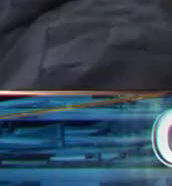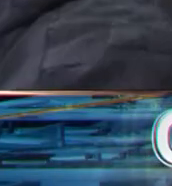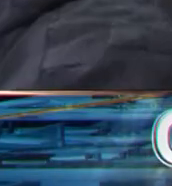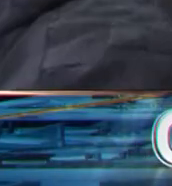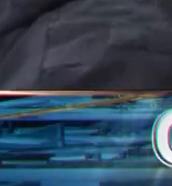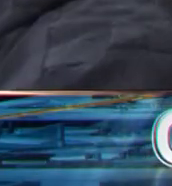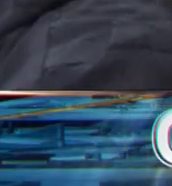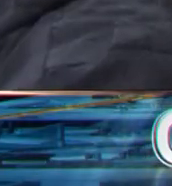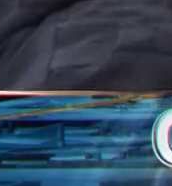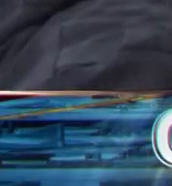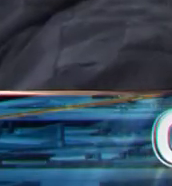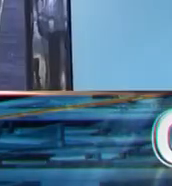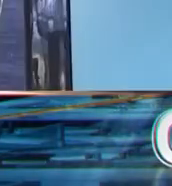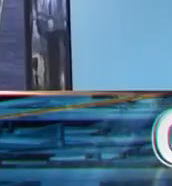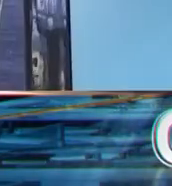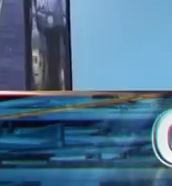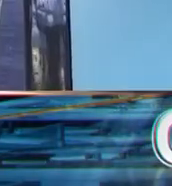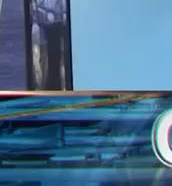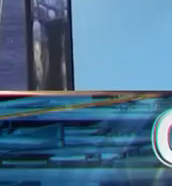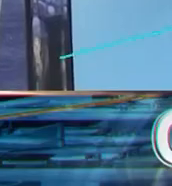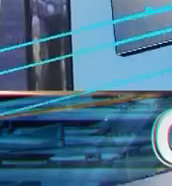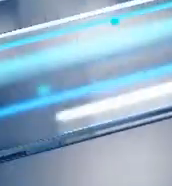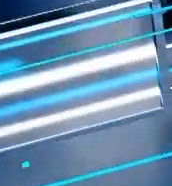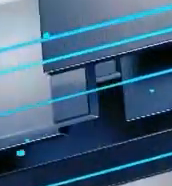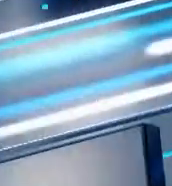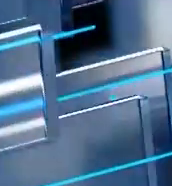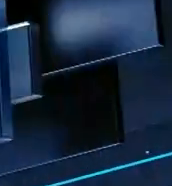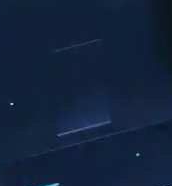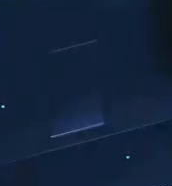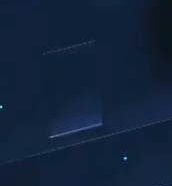за одну деньги задолженности миф или реальность